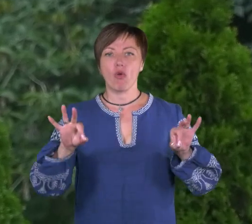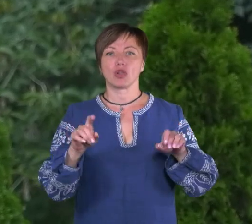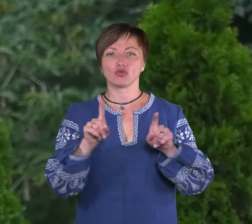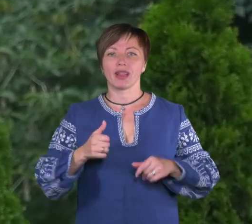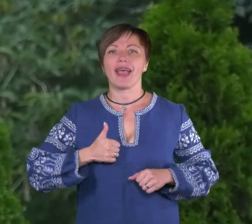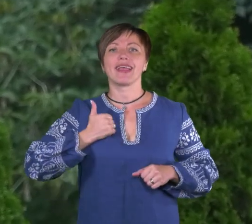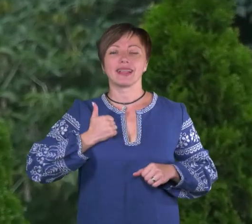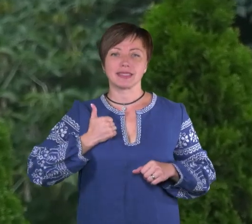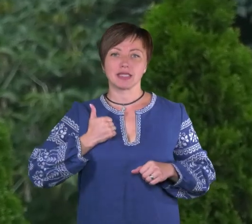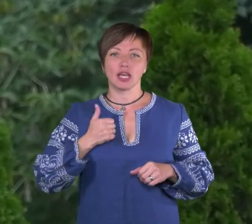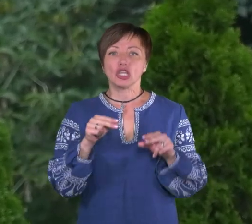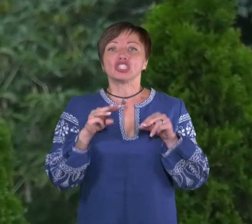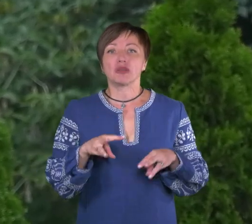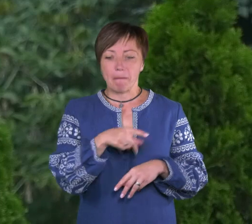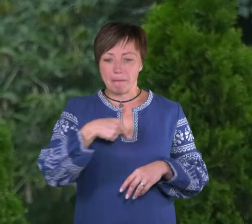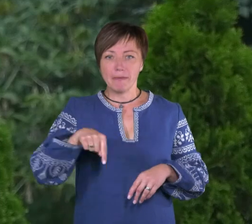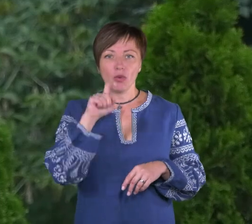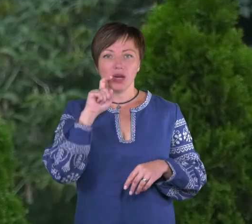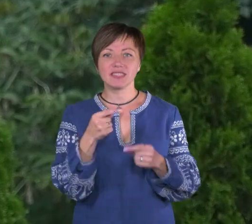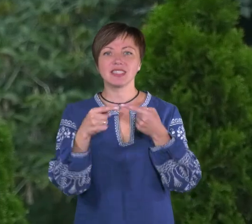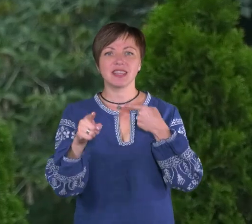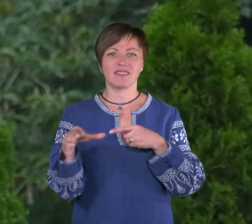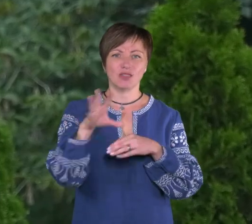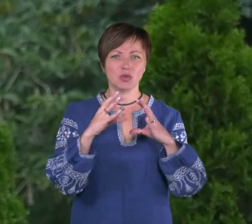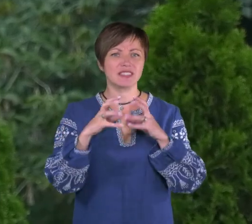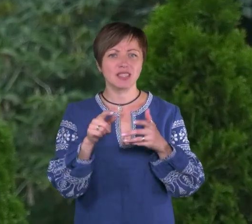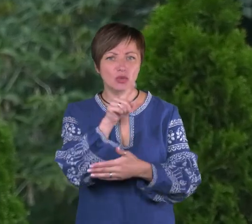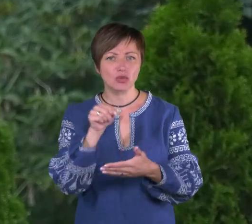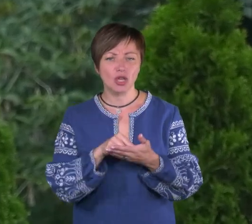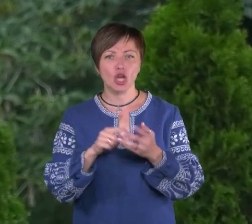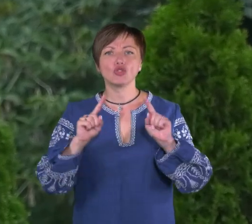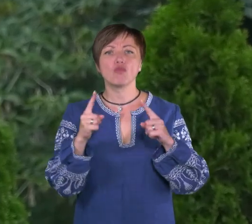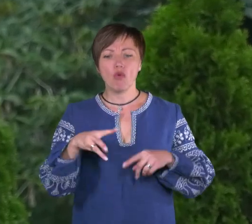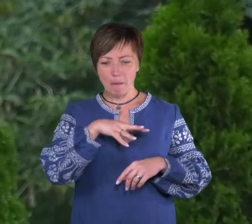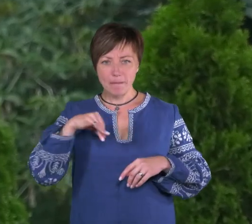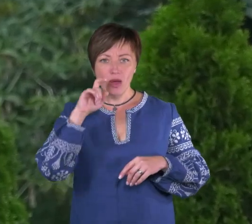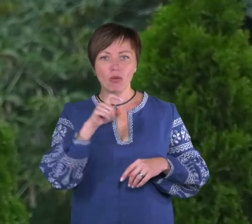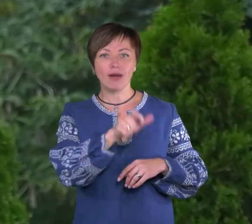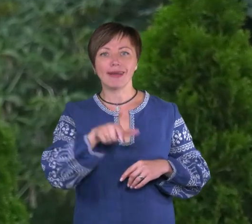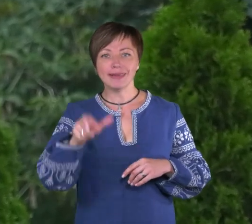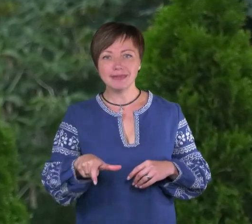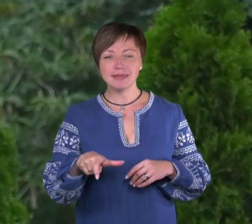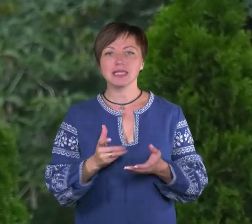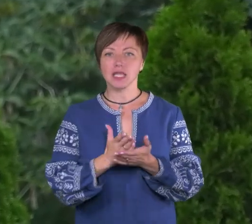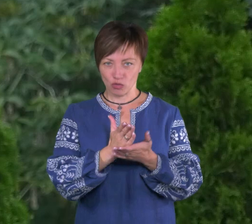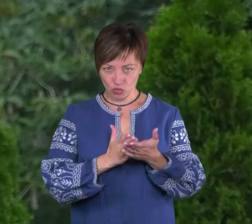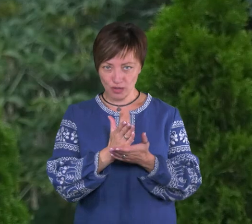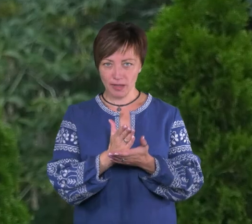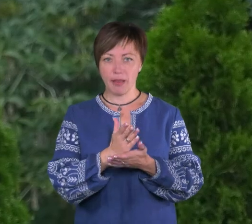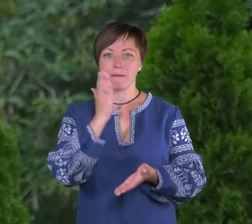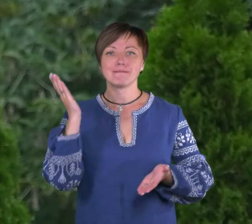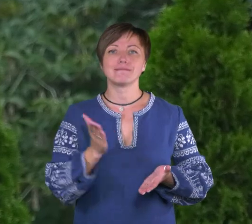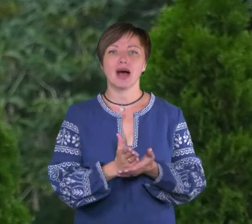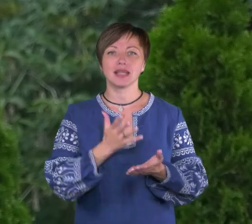таке гідність. Чим ми, українці, відрізняємося від всього світу? Чому ми, українці, заслужили